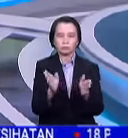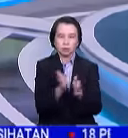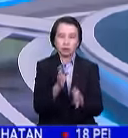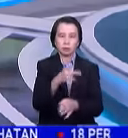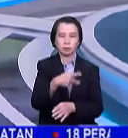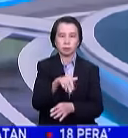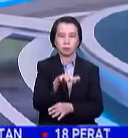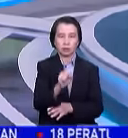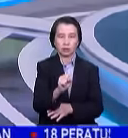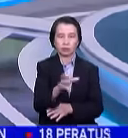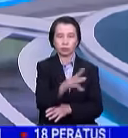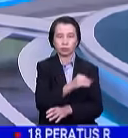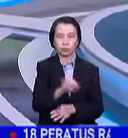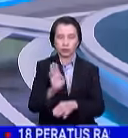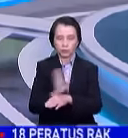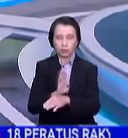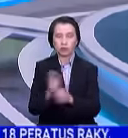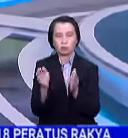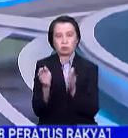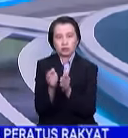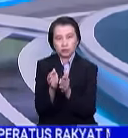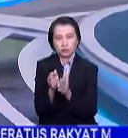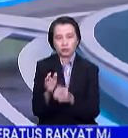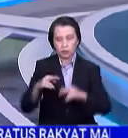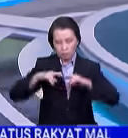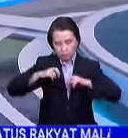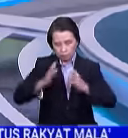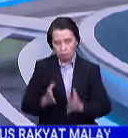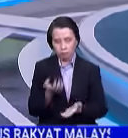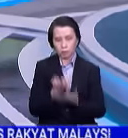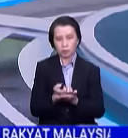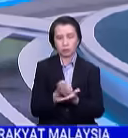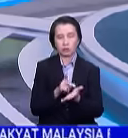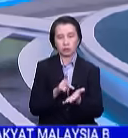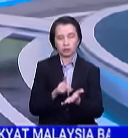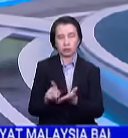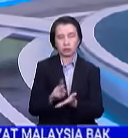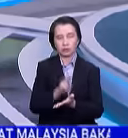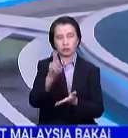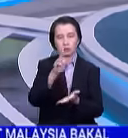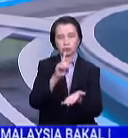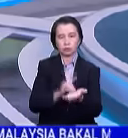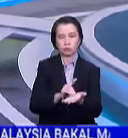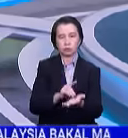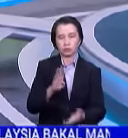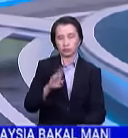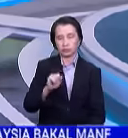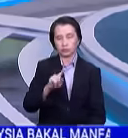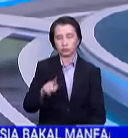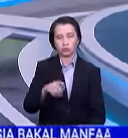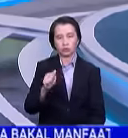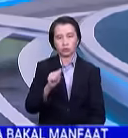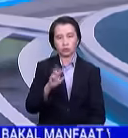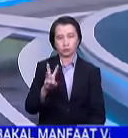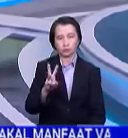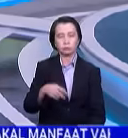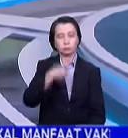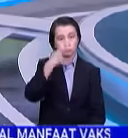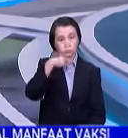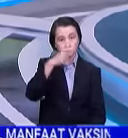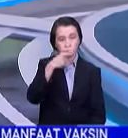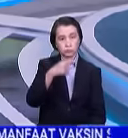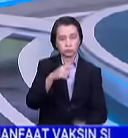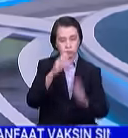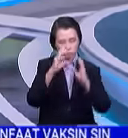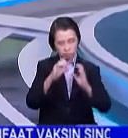dan sederhana serta perniagaan mikro. Penganalisis ekonomi Profesor Emeritus Dr. Bajoya Badai menegaskan